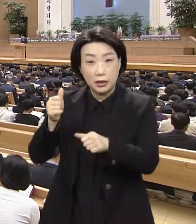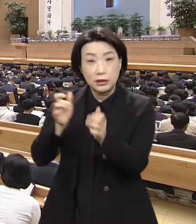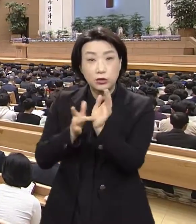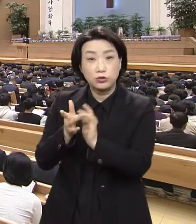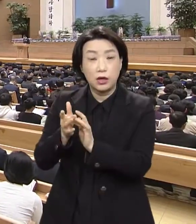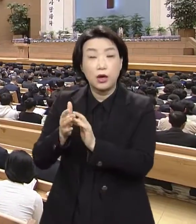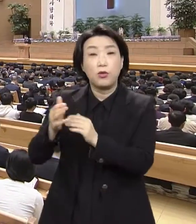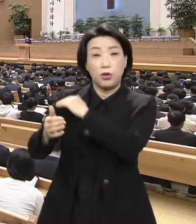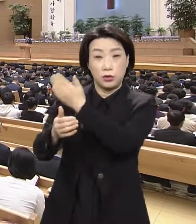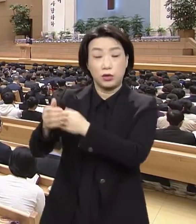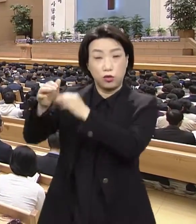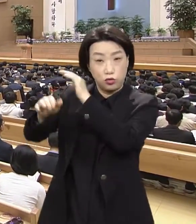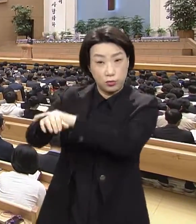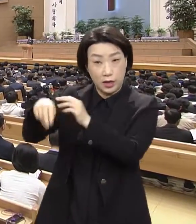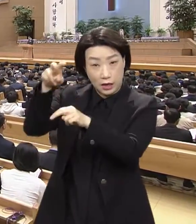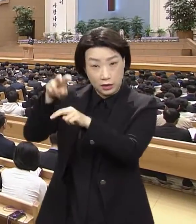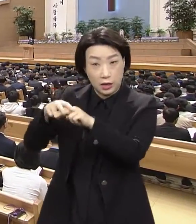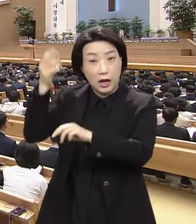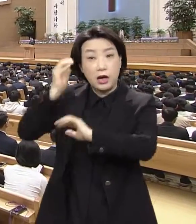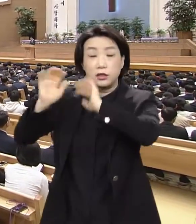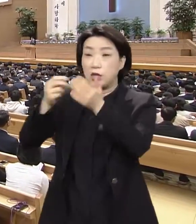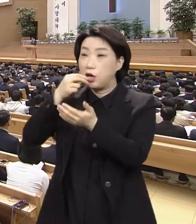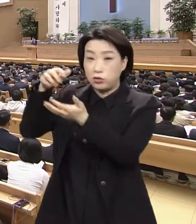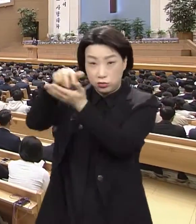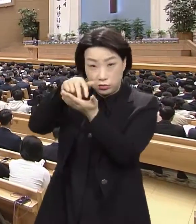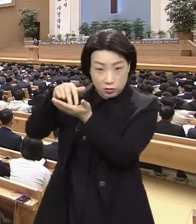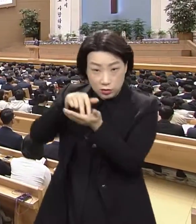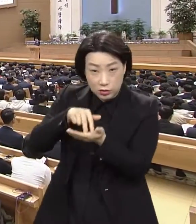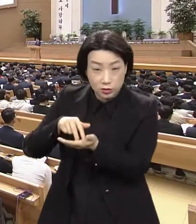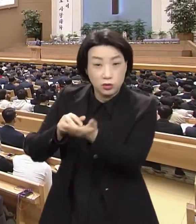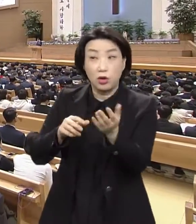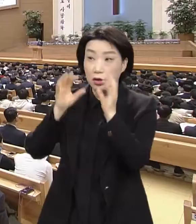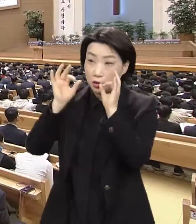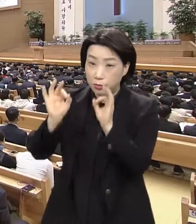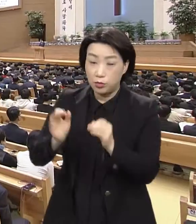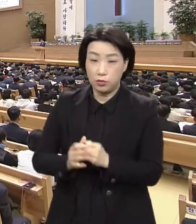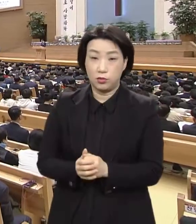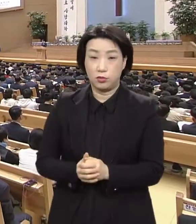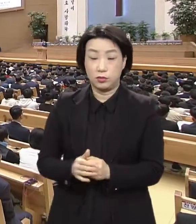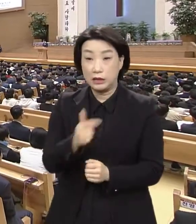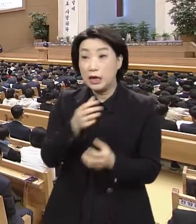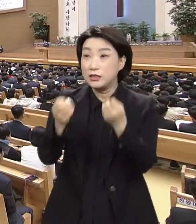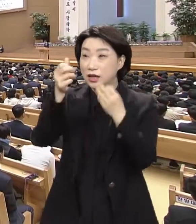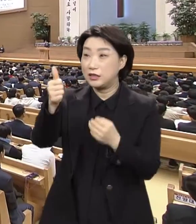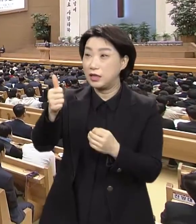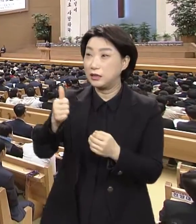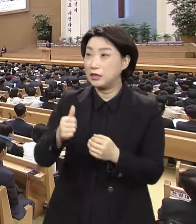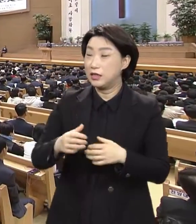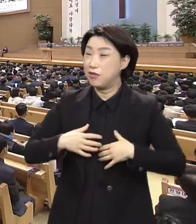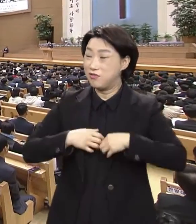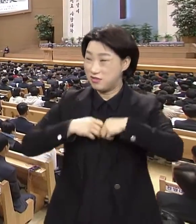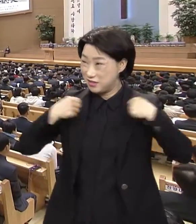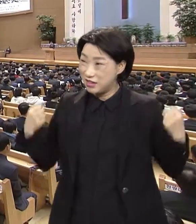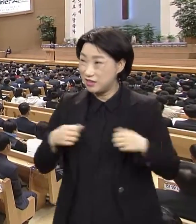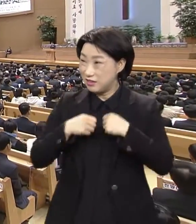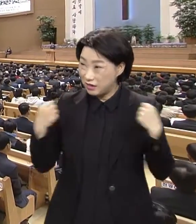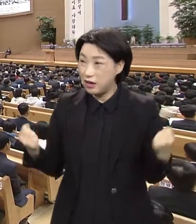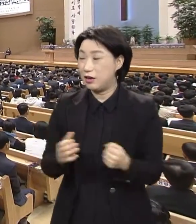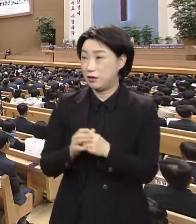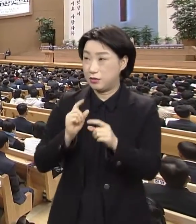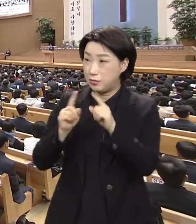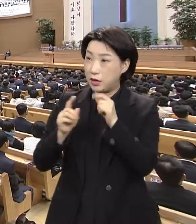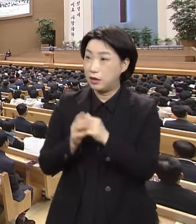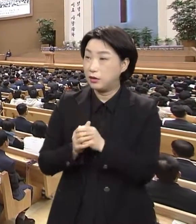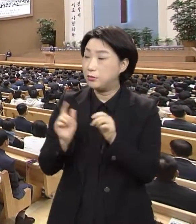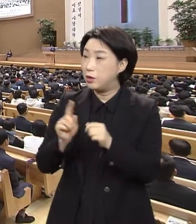우편에 앉은 것과 하늘 구름을 타고 오는 것을 너희가 보리라 하시니 이에 대제사장이 자기 옷을 찢으며 가로되